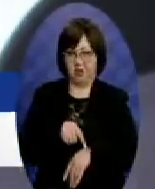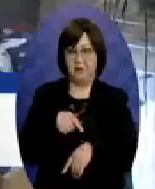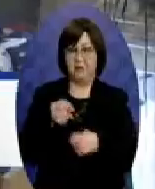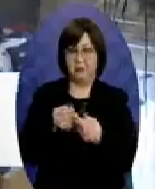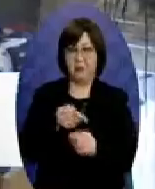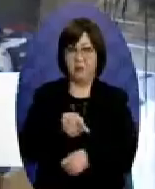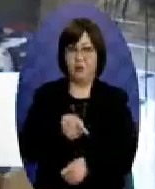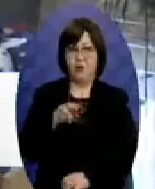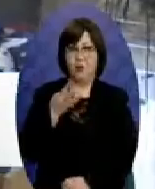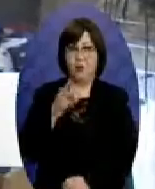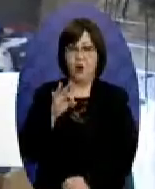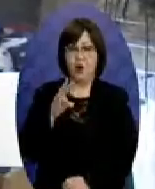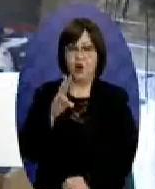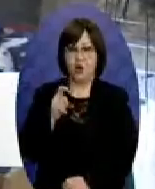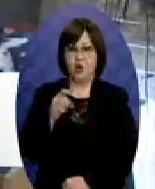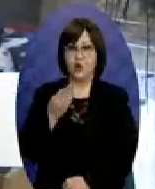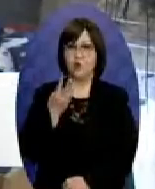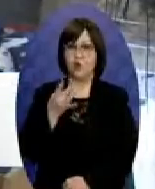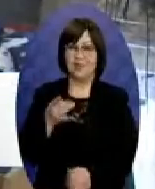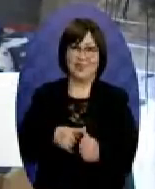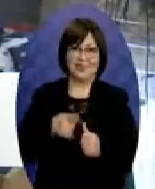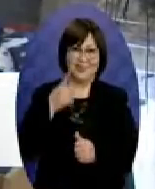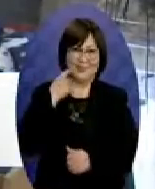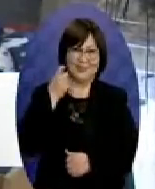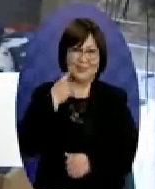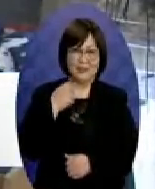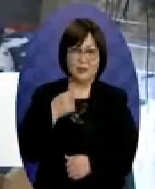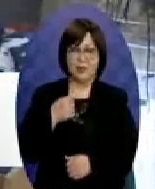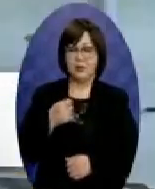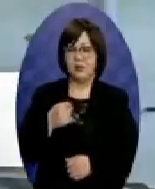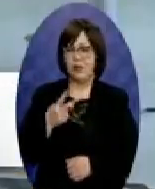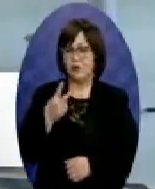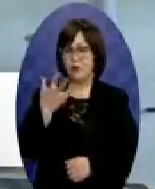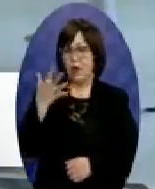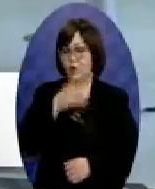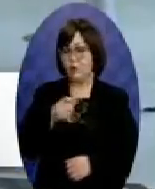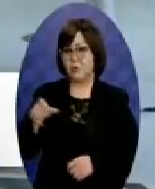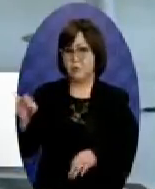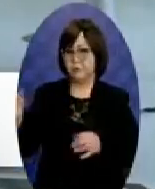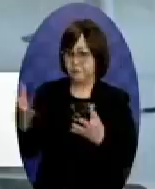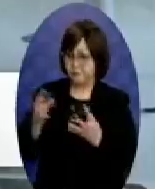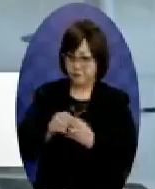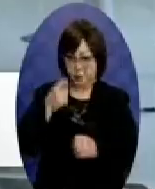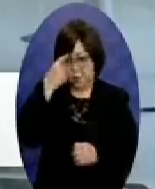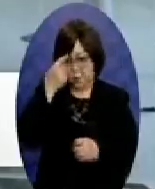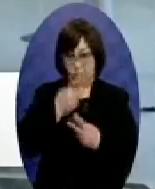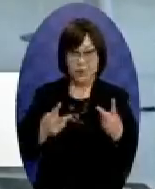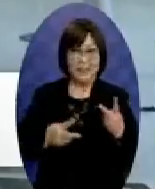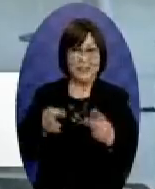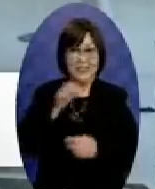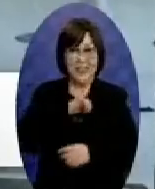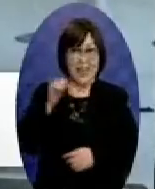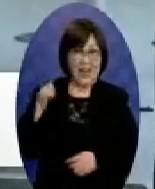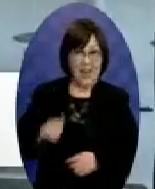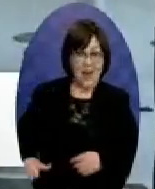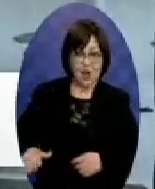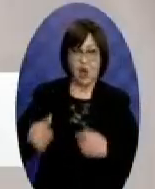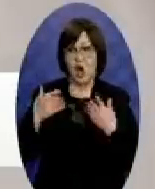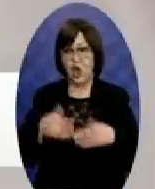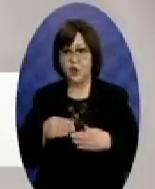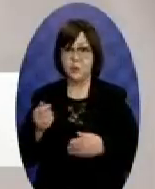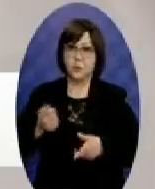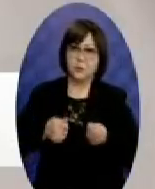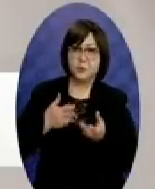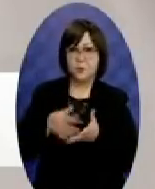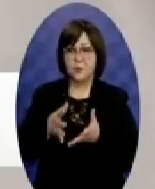үзэхэд мөнхшүр хэмээх бүсгүй өнөөдөр өөрийн урландаа 25 хүнийг ажлын байраар хангаж, Монгол үндэсний дээл хувцсыг ойж худалдаалж байна. Түүний хувьд